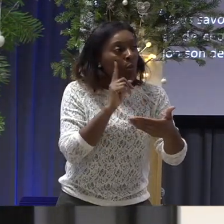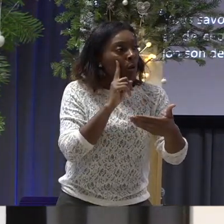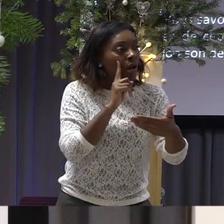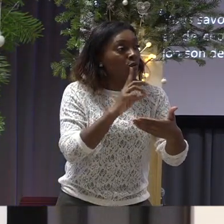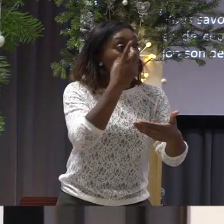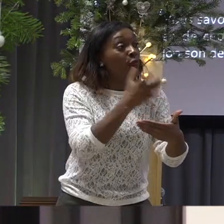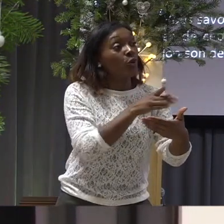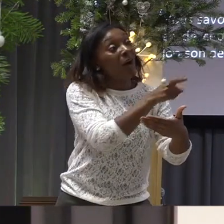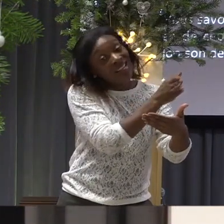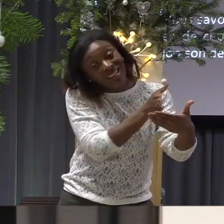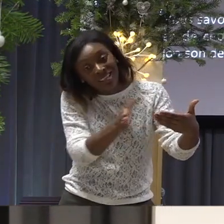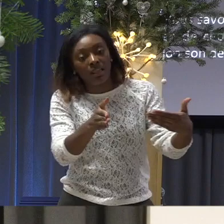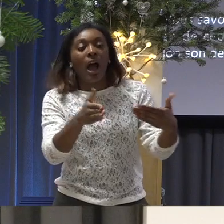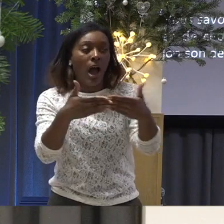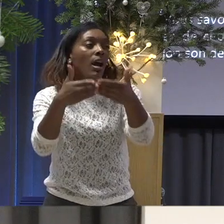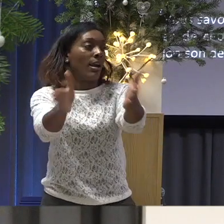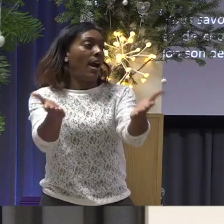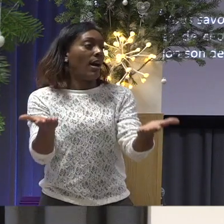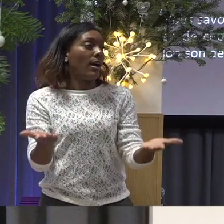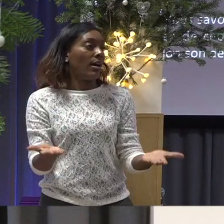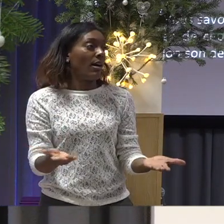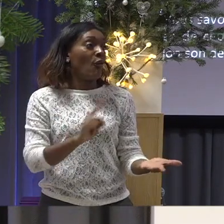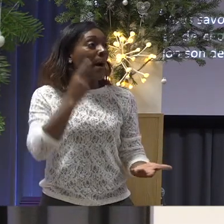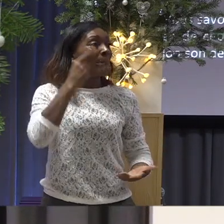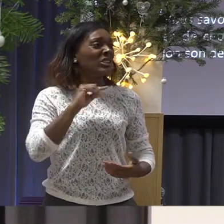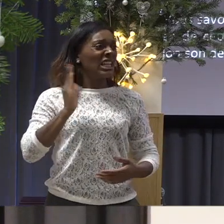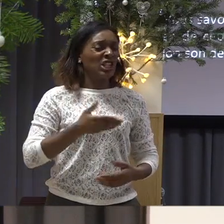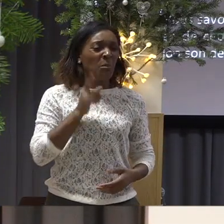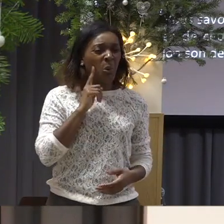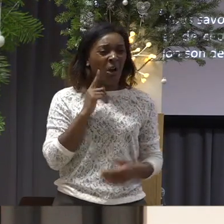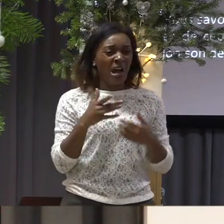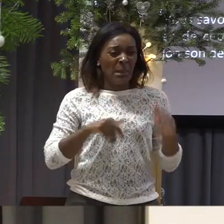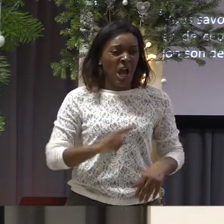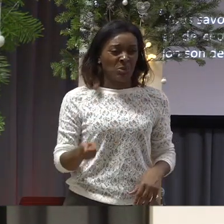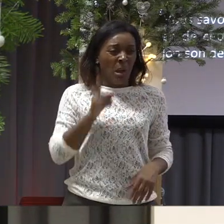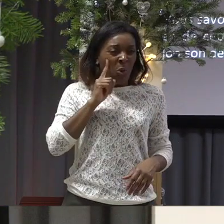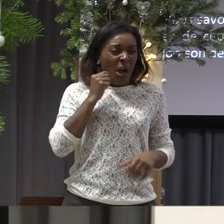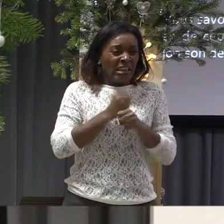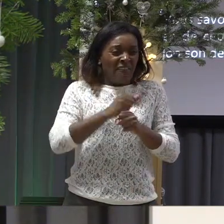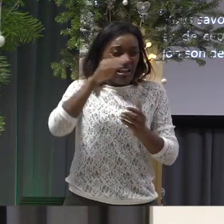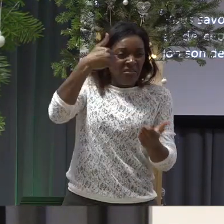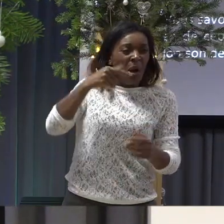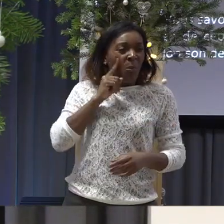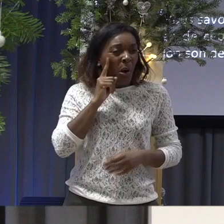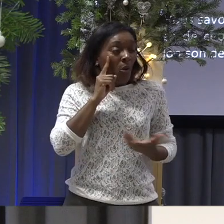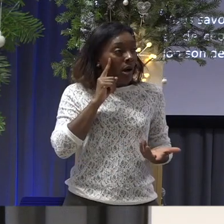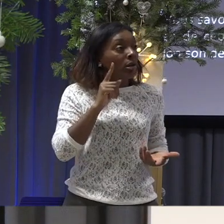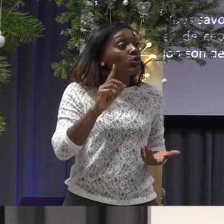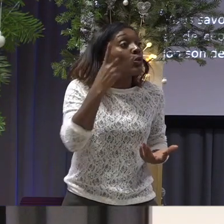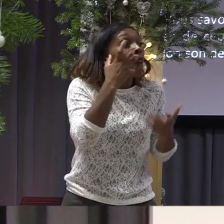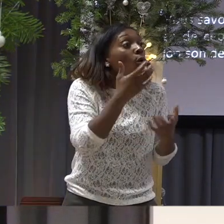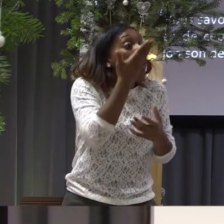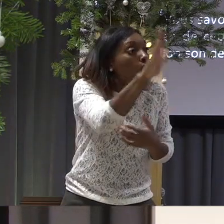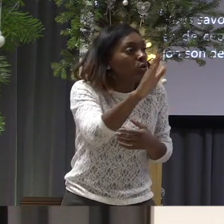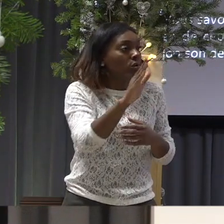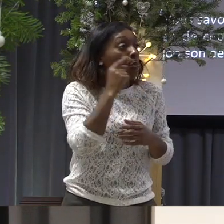d'autres portes. Et ça s'appelle, Dieu est en train de travailler. Il est en train de... Il est au contrôle,